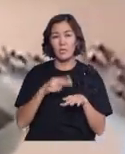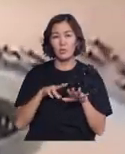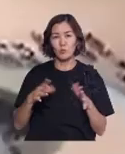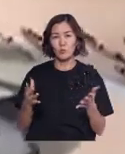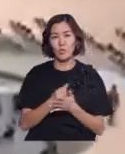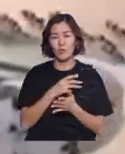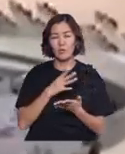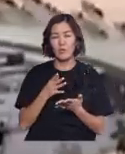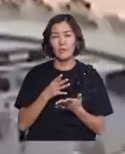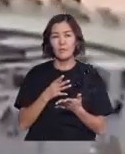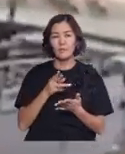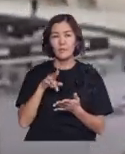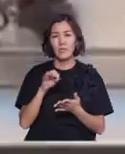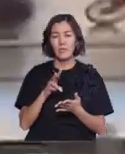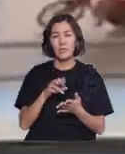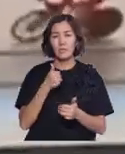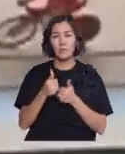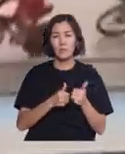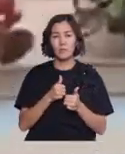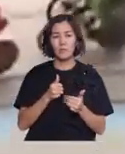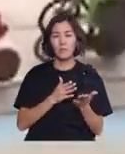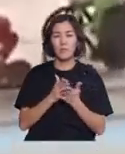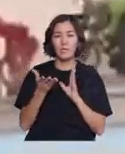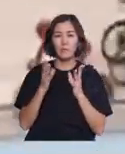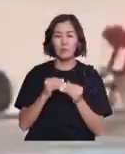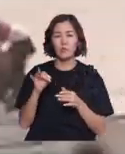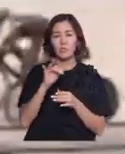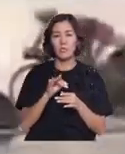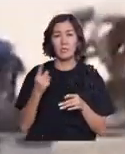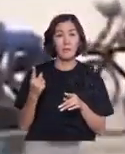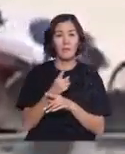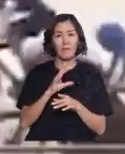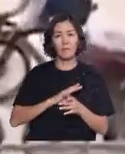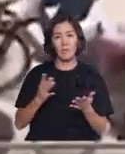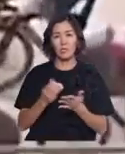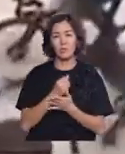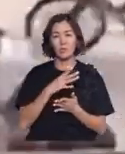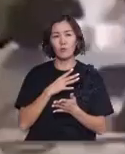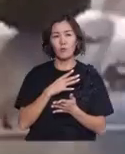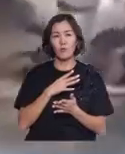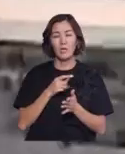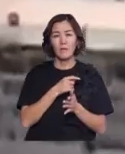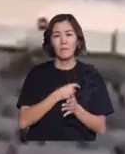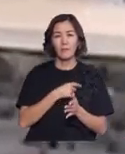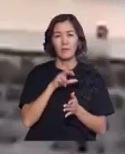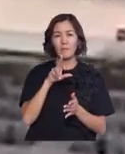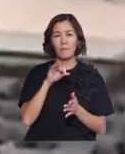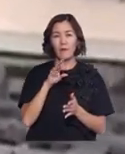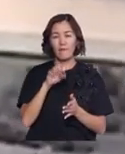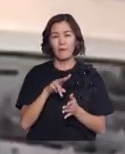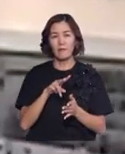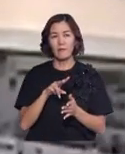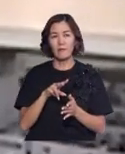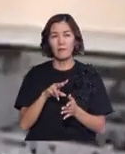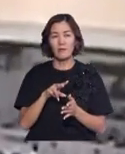кесті. Айта кету керек, Данияр аталмыш спорттық бағыт бойынша ел тарихында алғаш медаль жеңіп алып отыр. Оның бапкері Павел Важеевтің